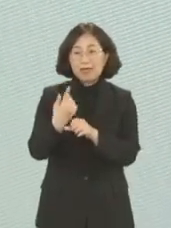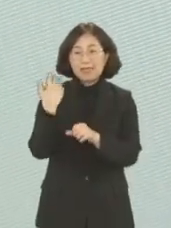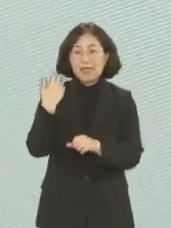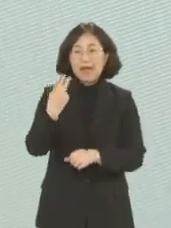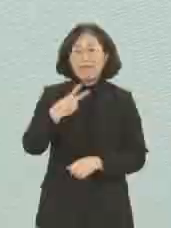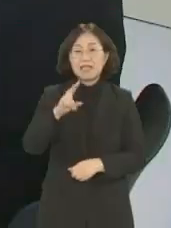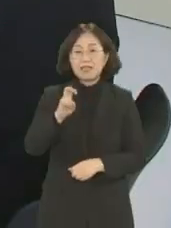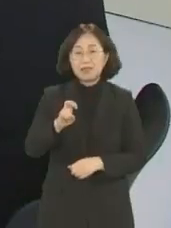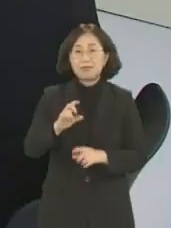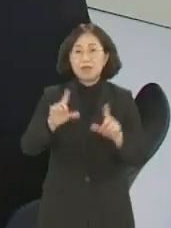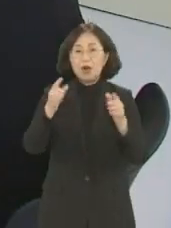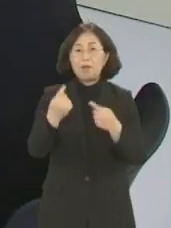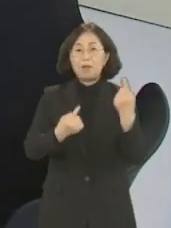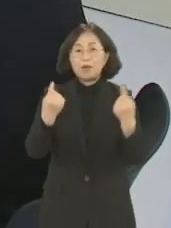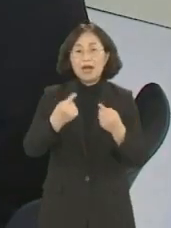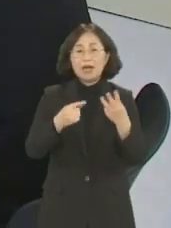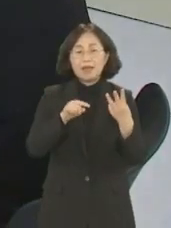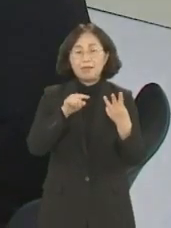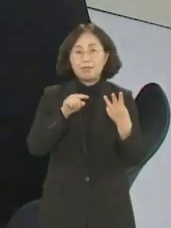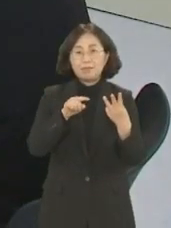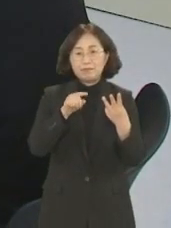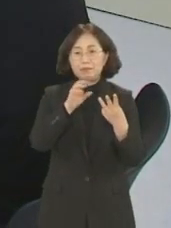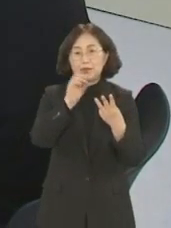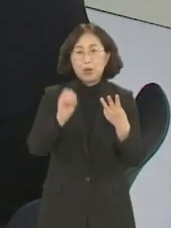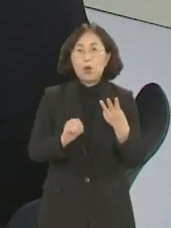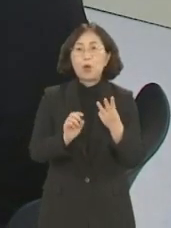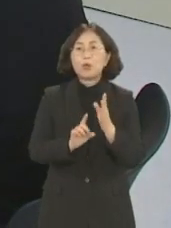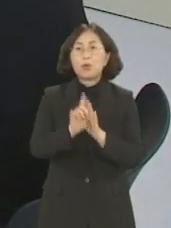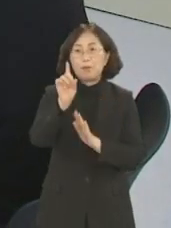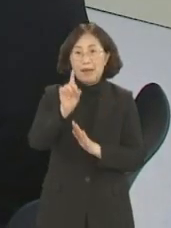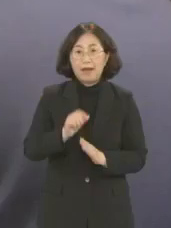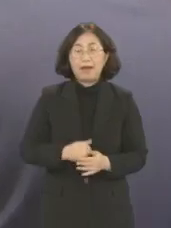2010년보다 3.5% 포인트 높아졌습니다